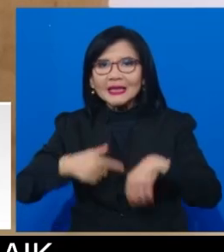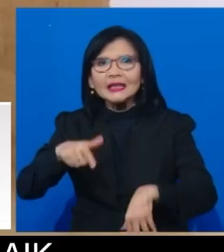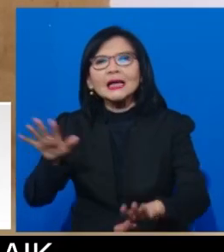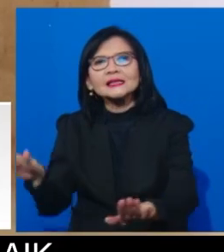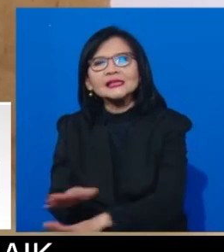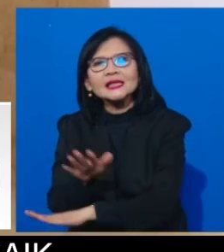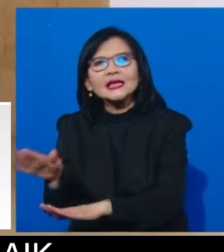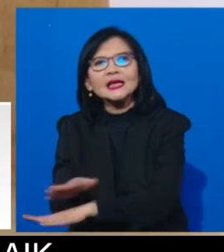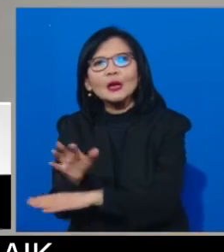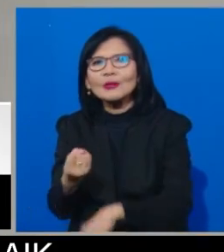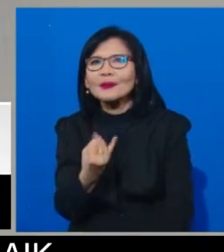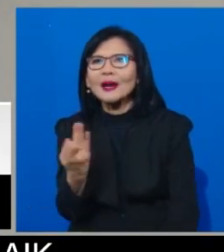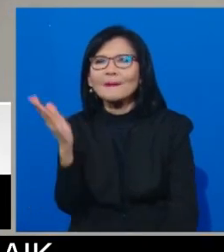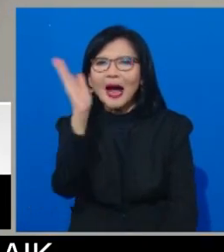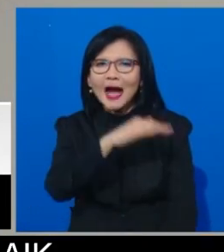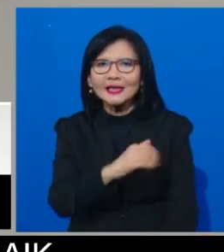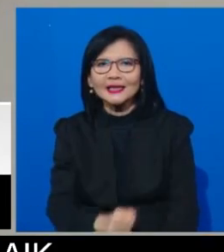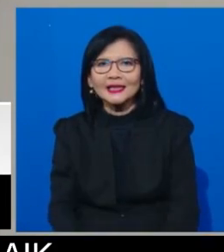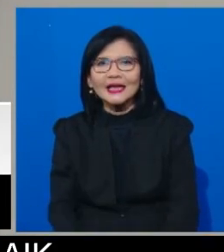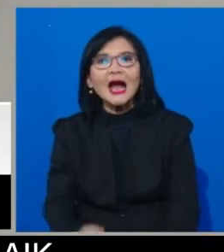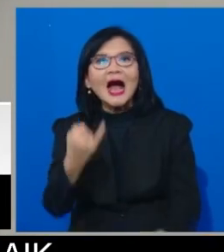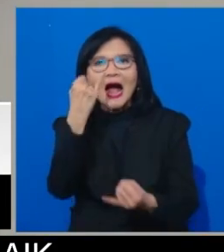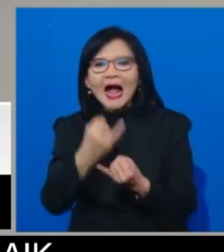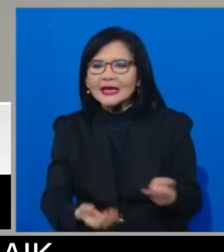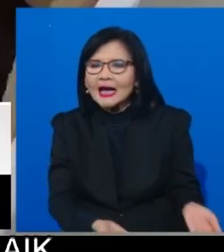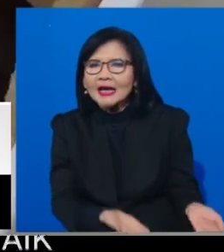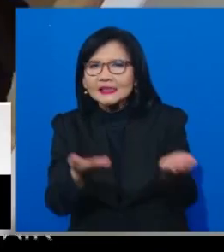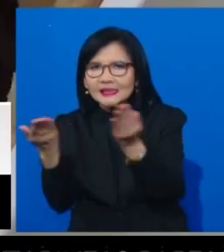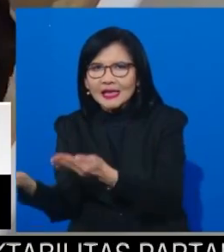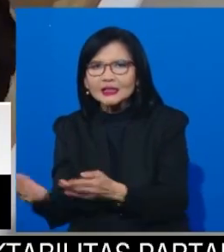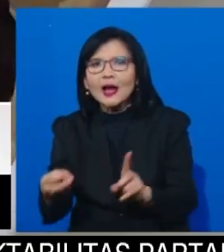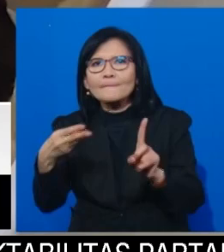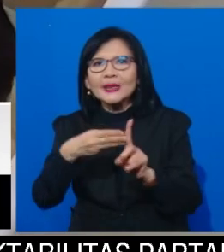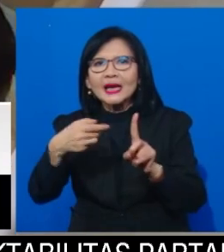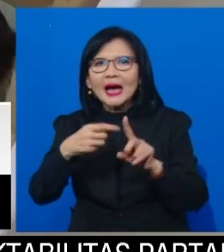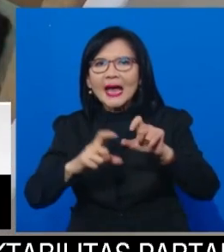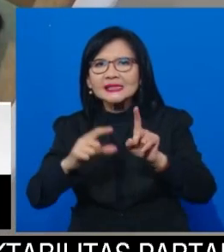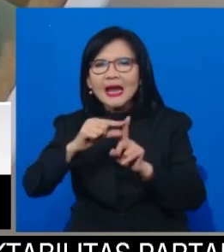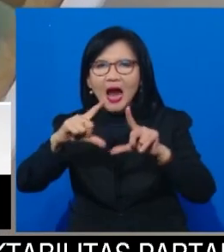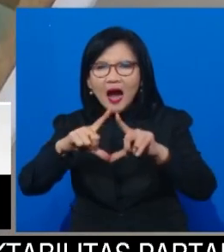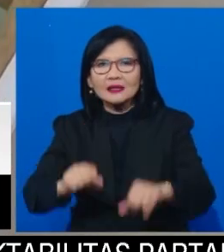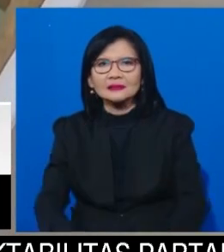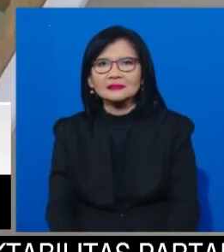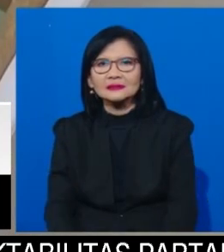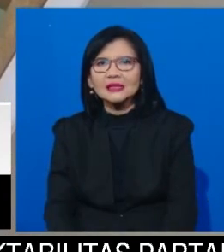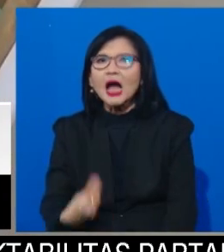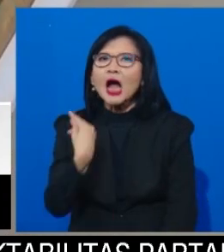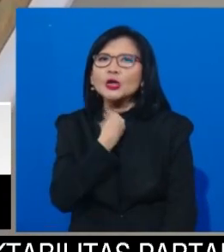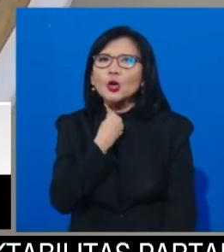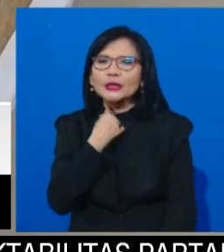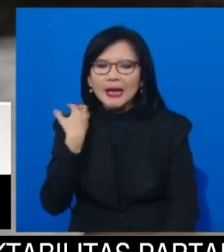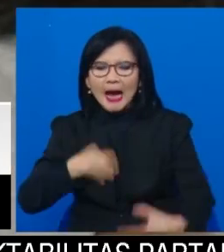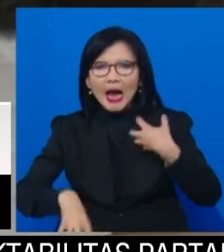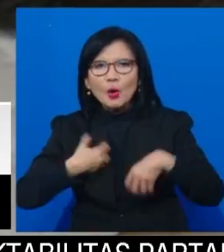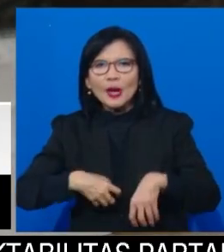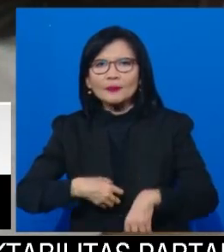warga selama beberapa hari, sebelum akhirnya diserahkan ke pihak BKSDA. Menurut keterangan dokter hewan, anak beruang itu ditinggal